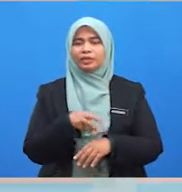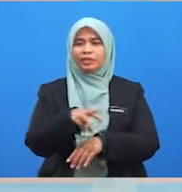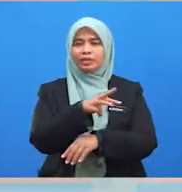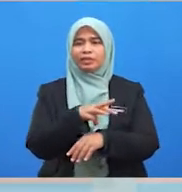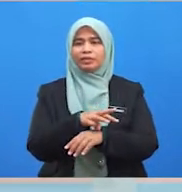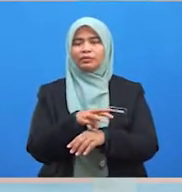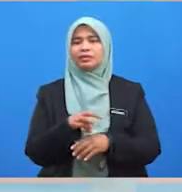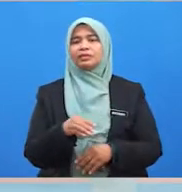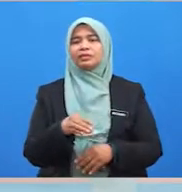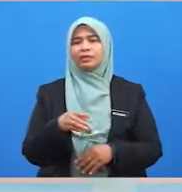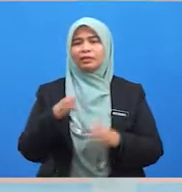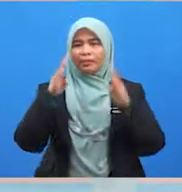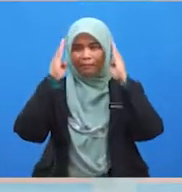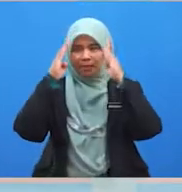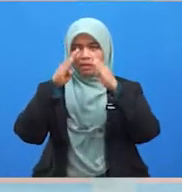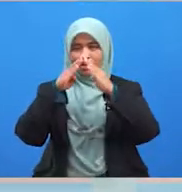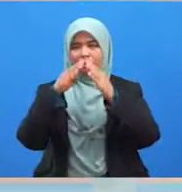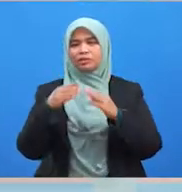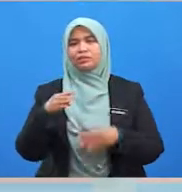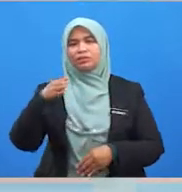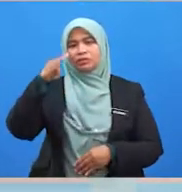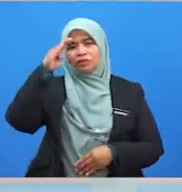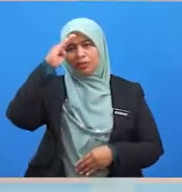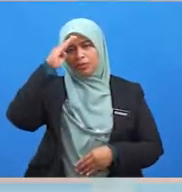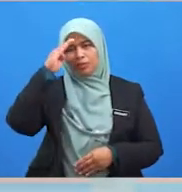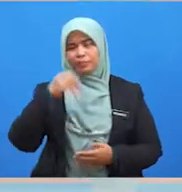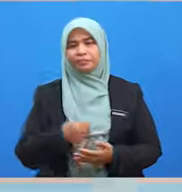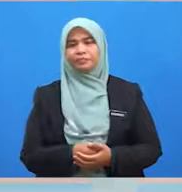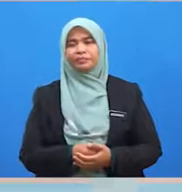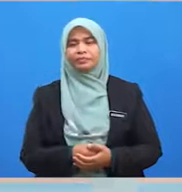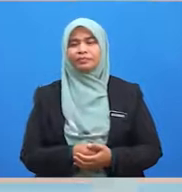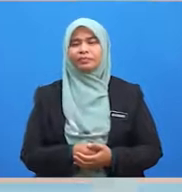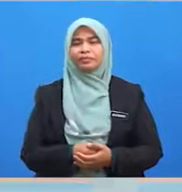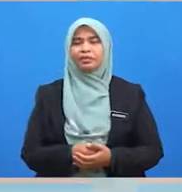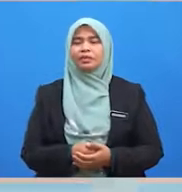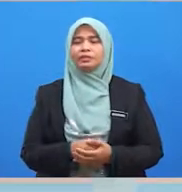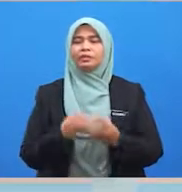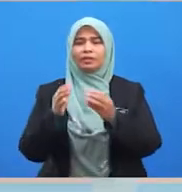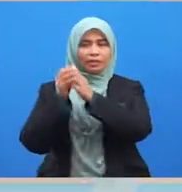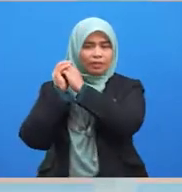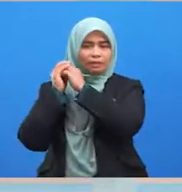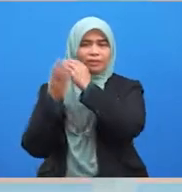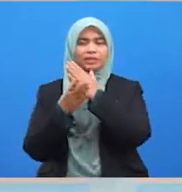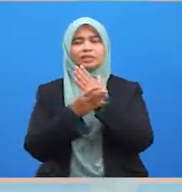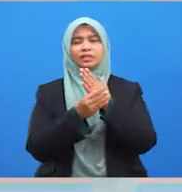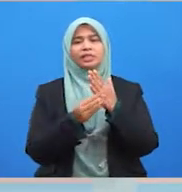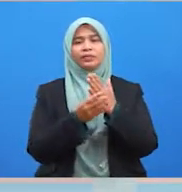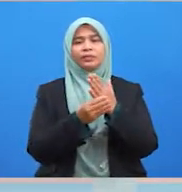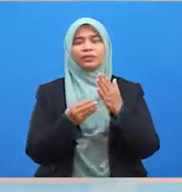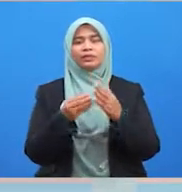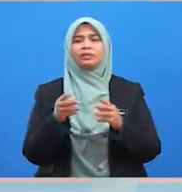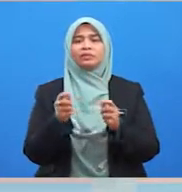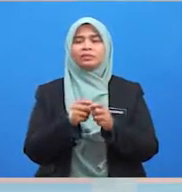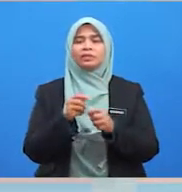Jengka Pahang dan Labis, Johor. Manakala untuk tanaman kelapa sawit, contoh kawasan ialah